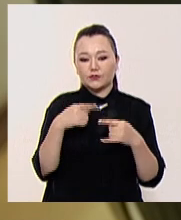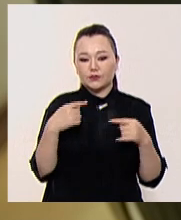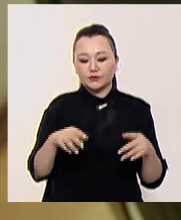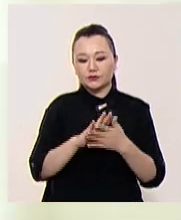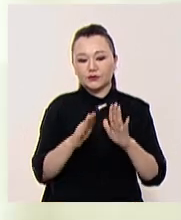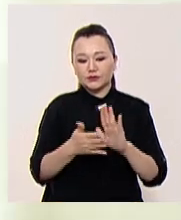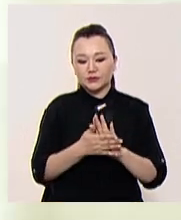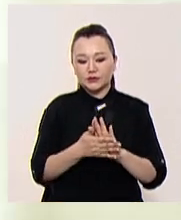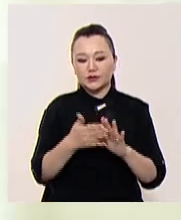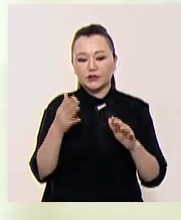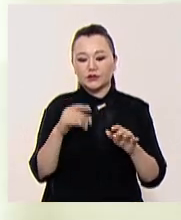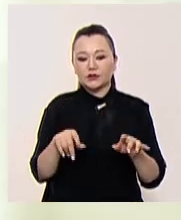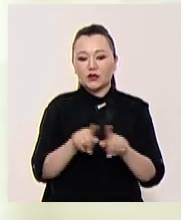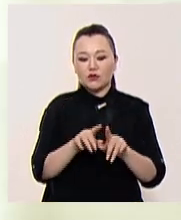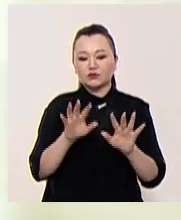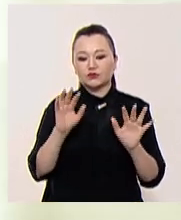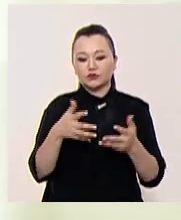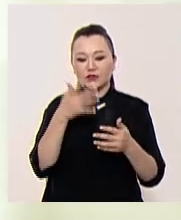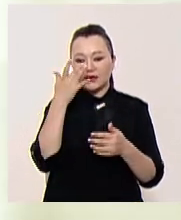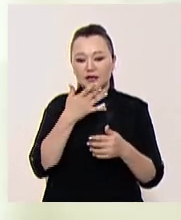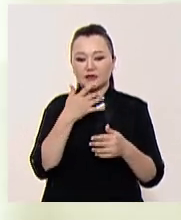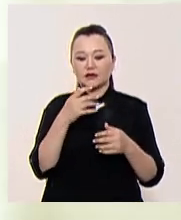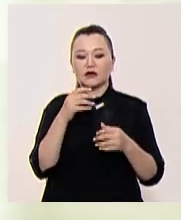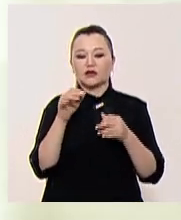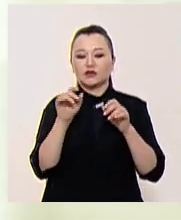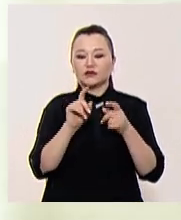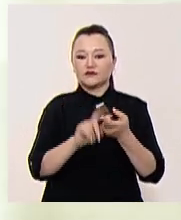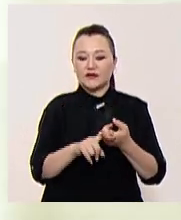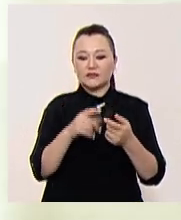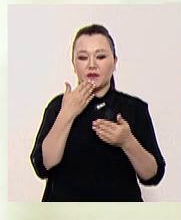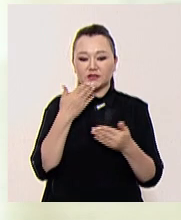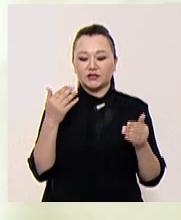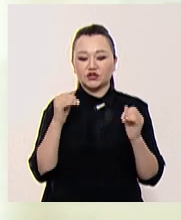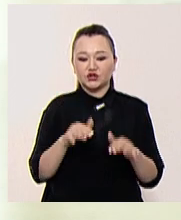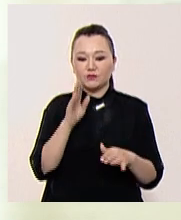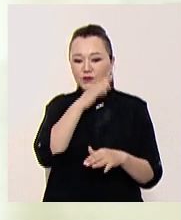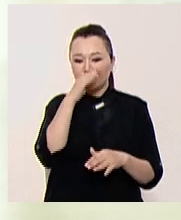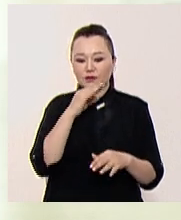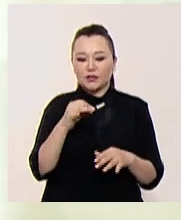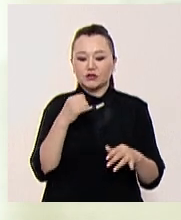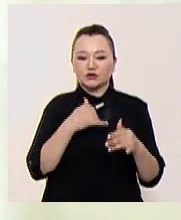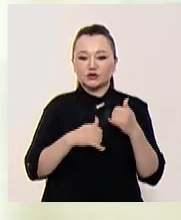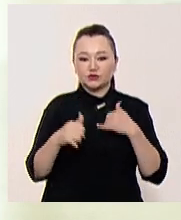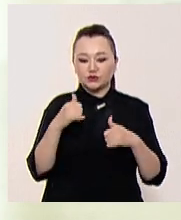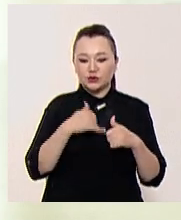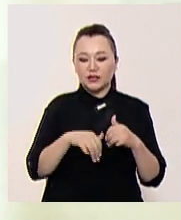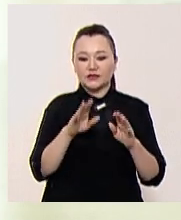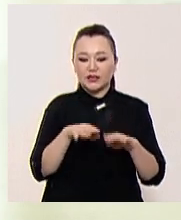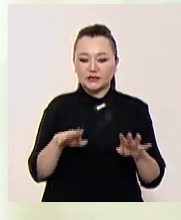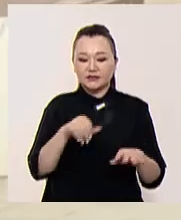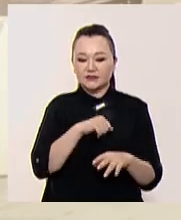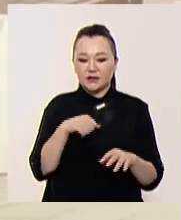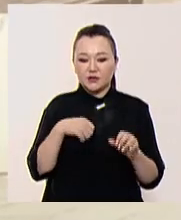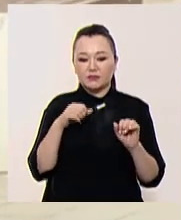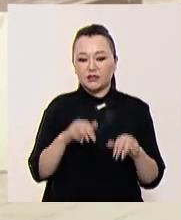жағдайлар болады. Бұндай жағдайда жазғы мектепке қатысты соңғы шешімді ата-аналар менен мектеп оқушылары өздері